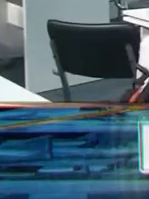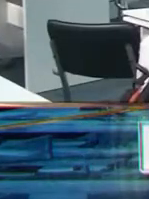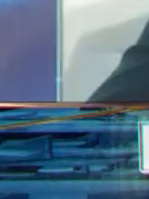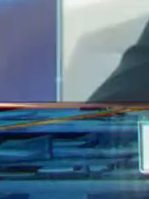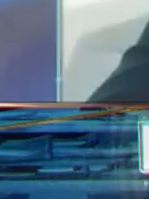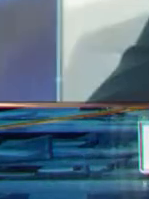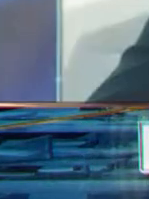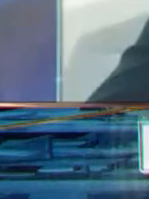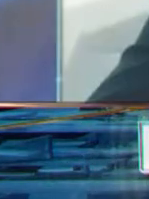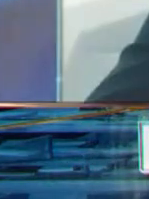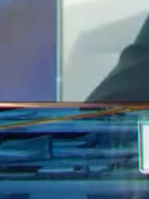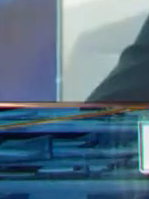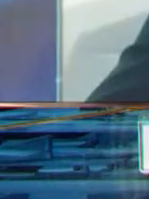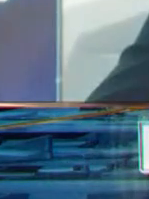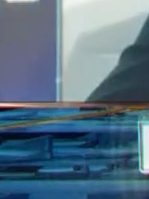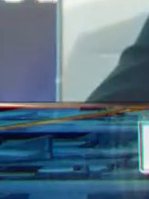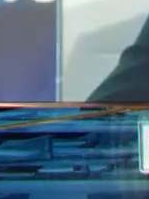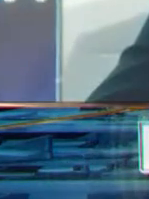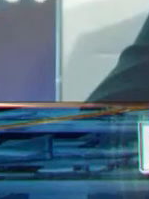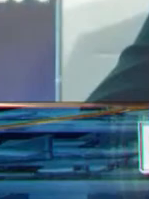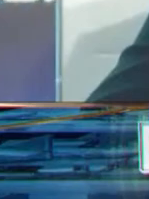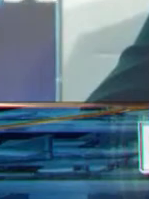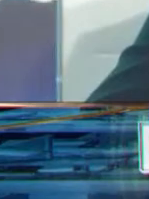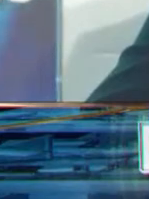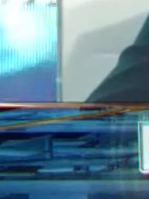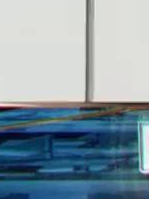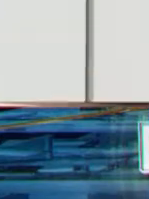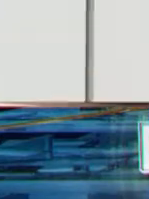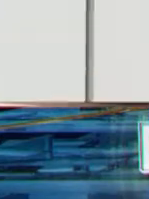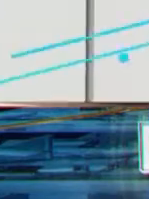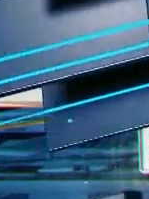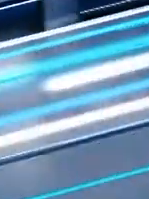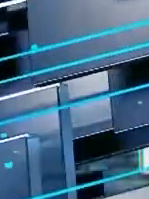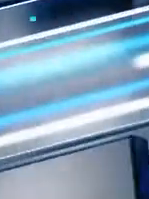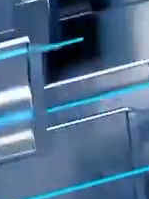тапсырды. Қазір таңда дезинфекциялық режимді күшейту керек.